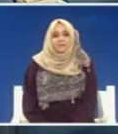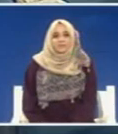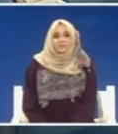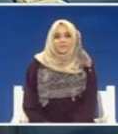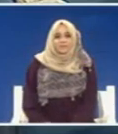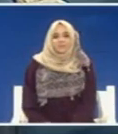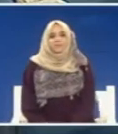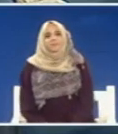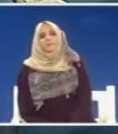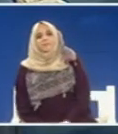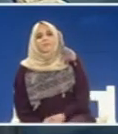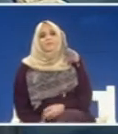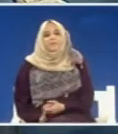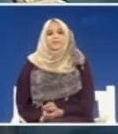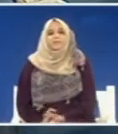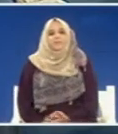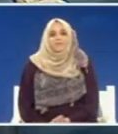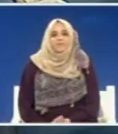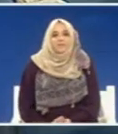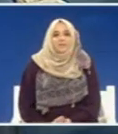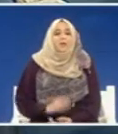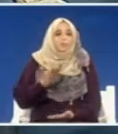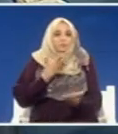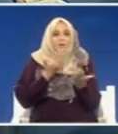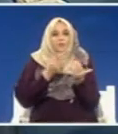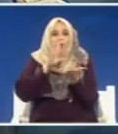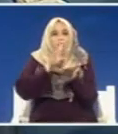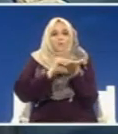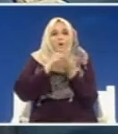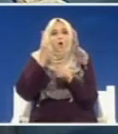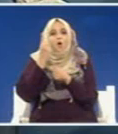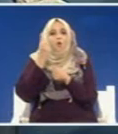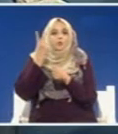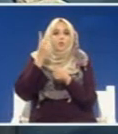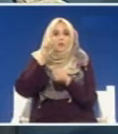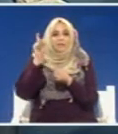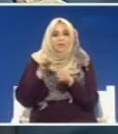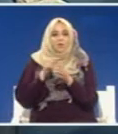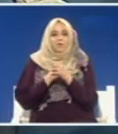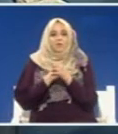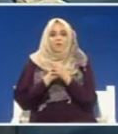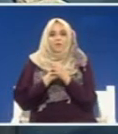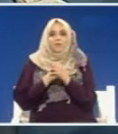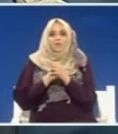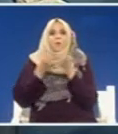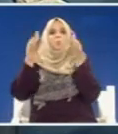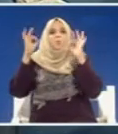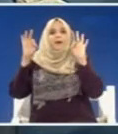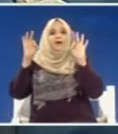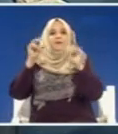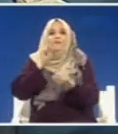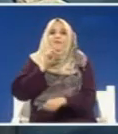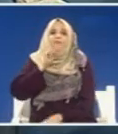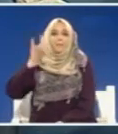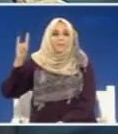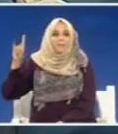خلينا إن شاء الله يعني نستقبل مكالمتين أو مكالمة فيما تبقى إن شاء الله. بويرة أخت حسينة مرحبا. السلام